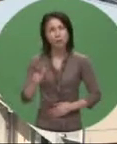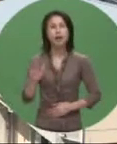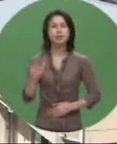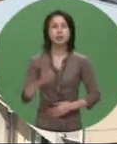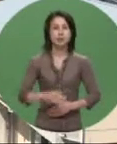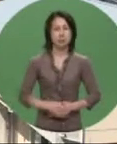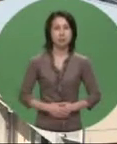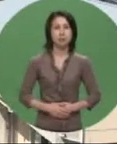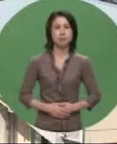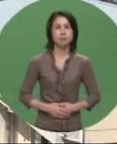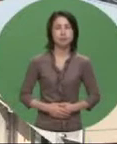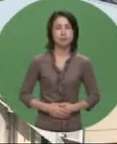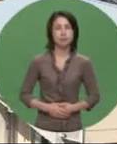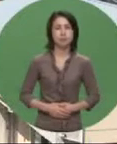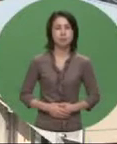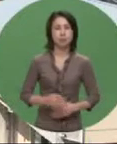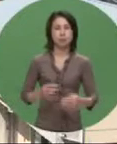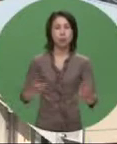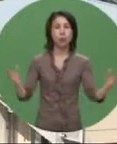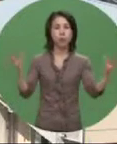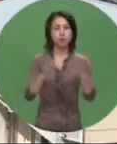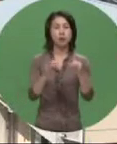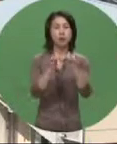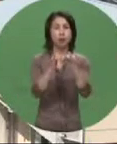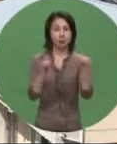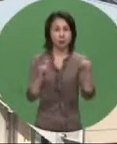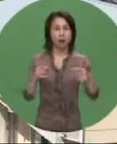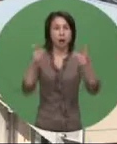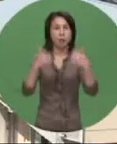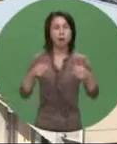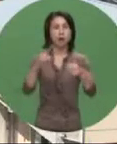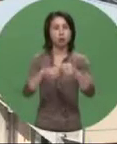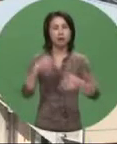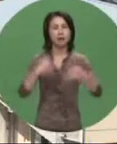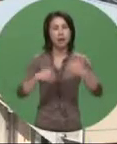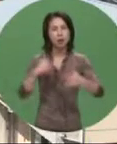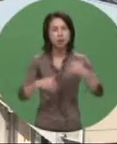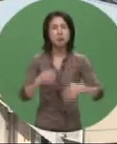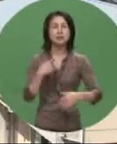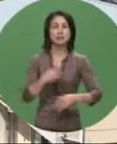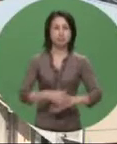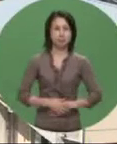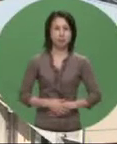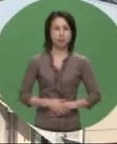した。訪れた方からは、毎年楽しみにしています、